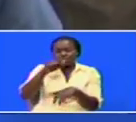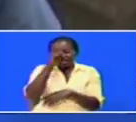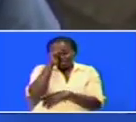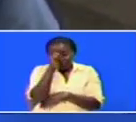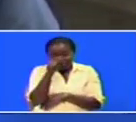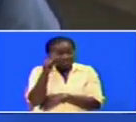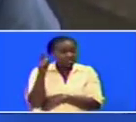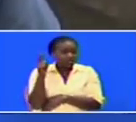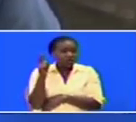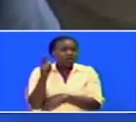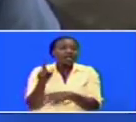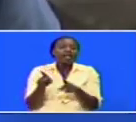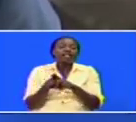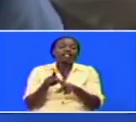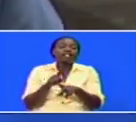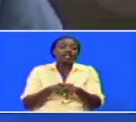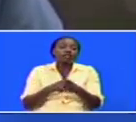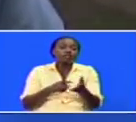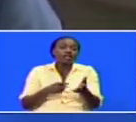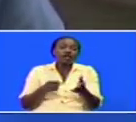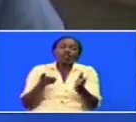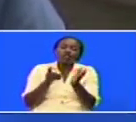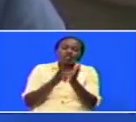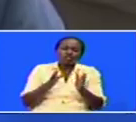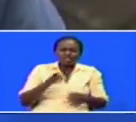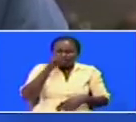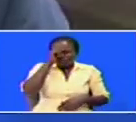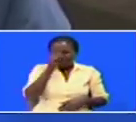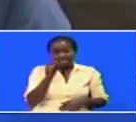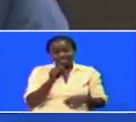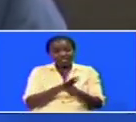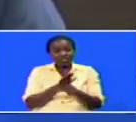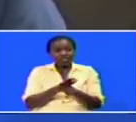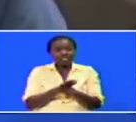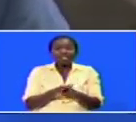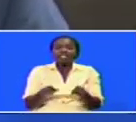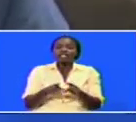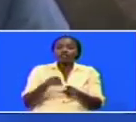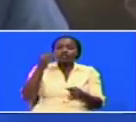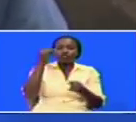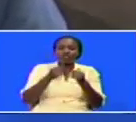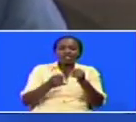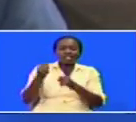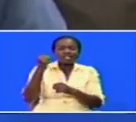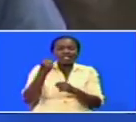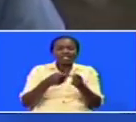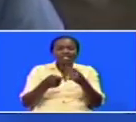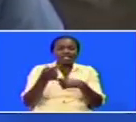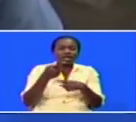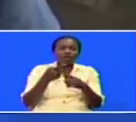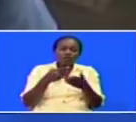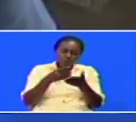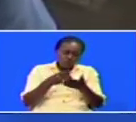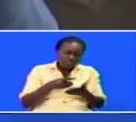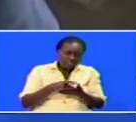think time has come, therefore, for our doctors, whom we respect a lot, to call off the strike, come to the negotiating table, we sit